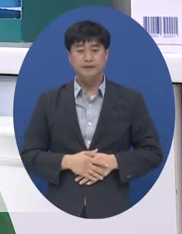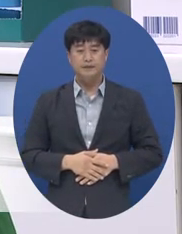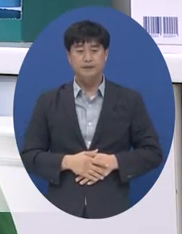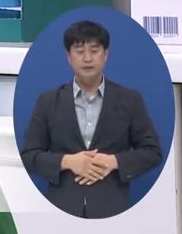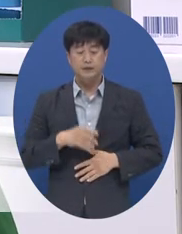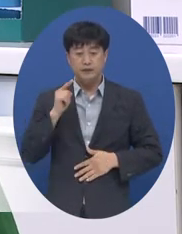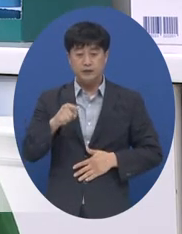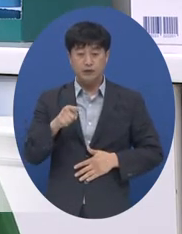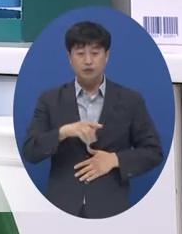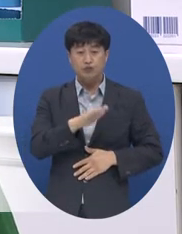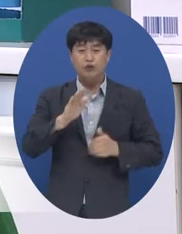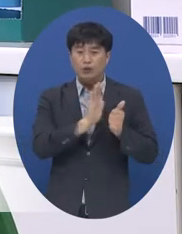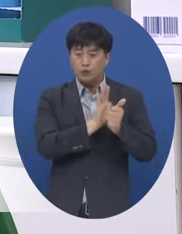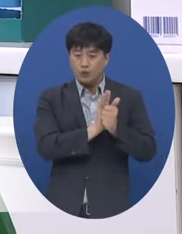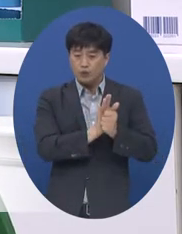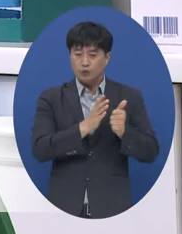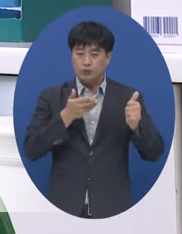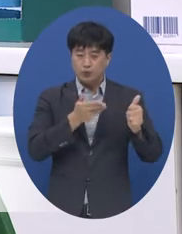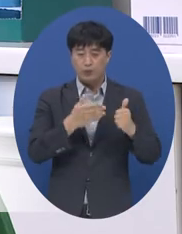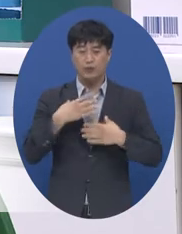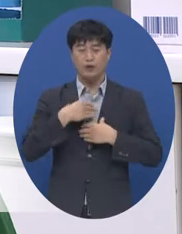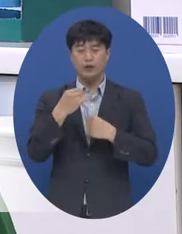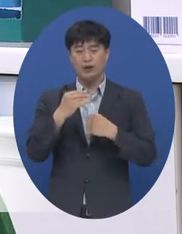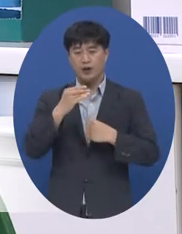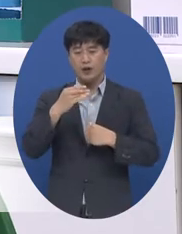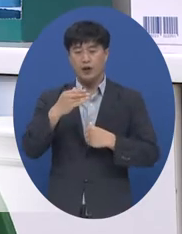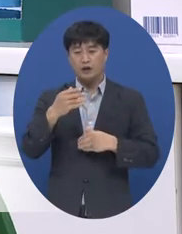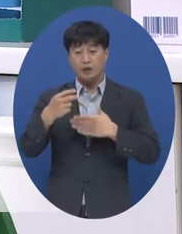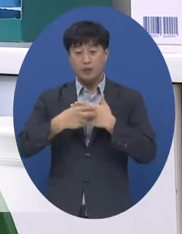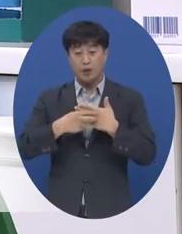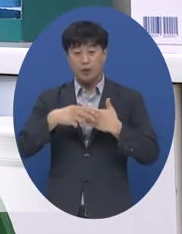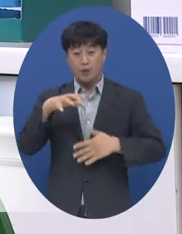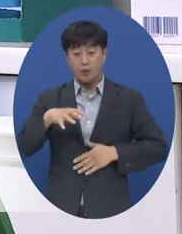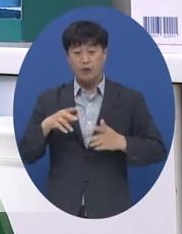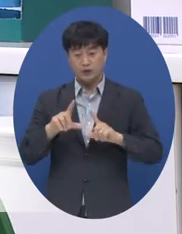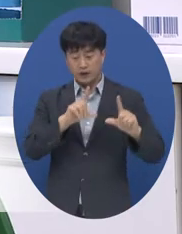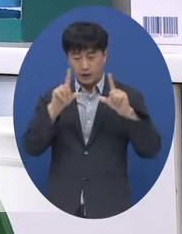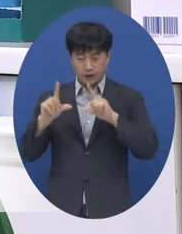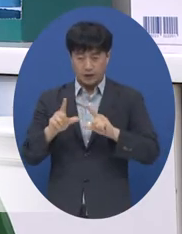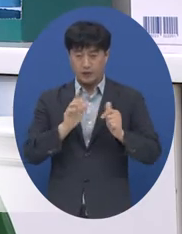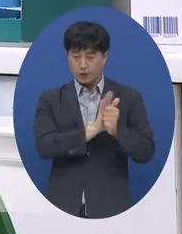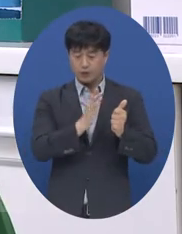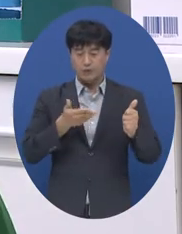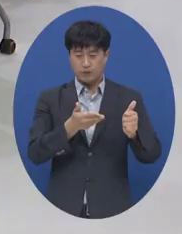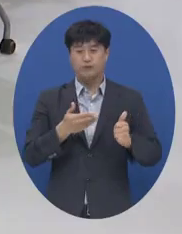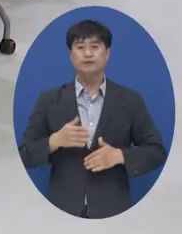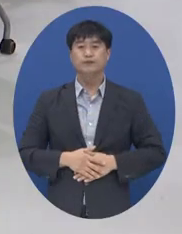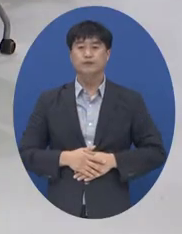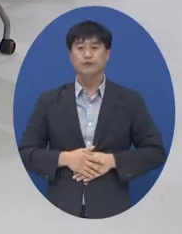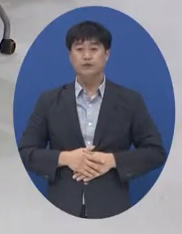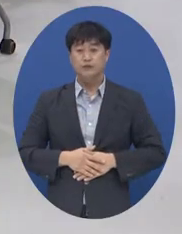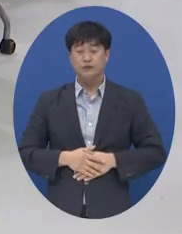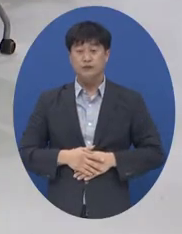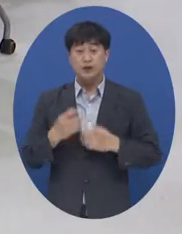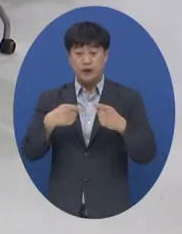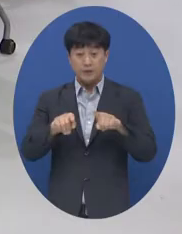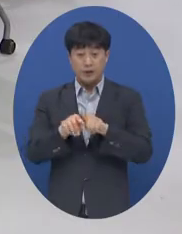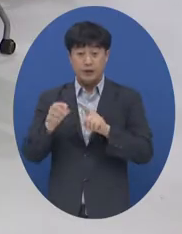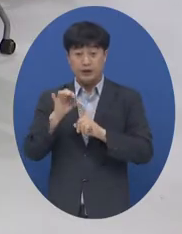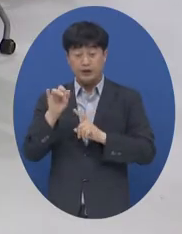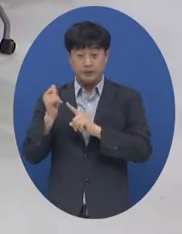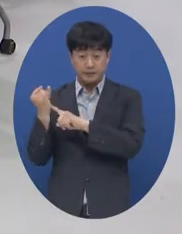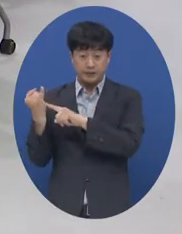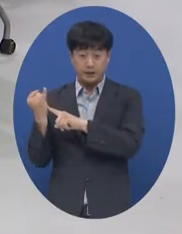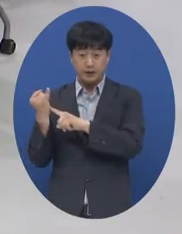같아가지고 그런 게 저희가 좀 도와줌으로써 좀 편안한 병원 생활을 할 수 있게. 조은서 씨와 함께